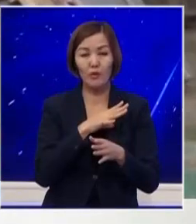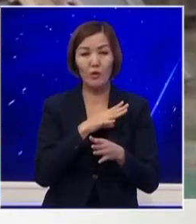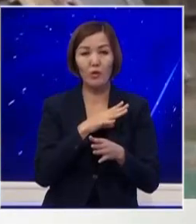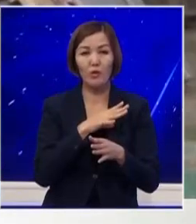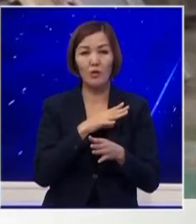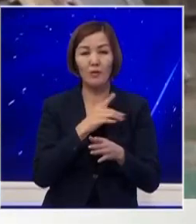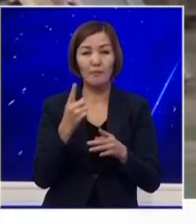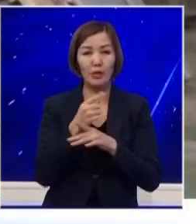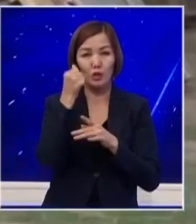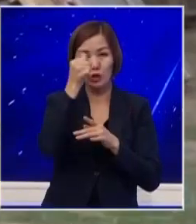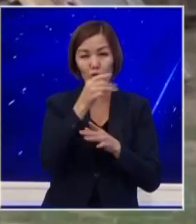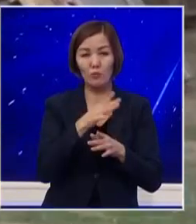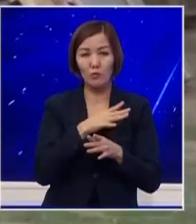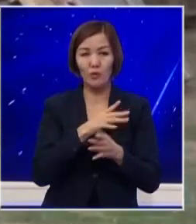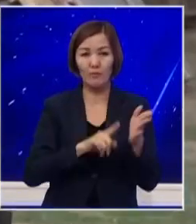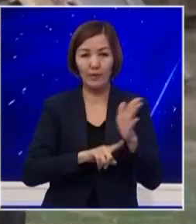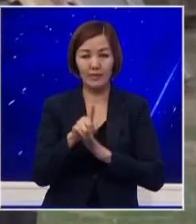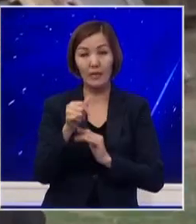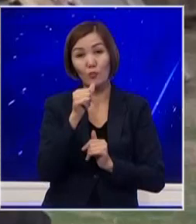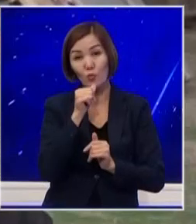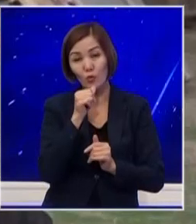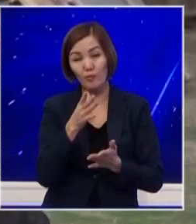жатқаныма бірінші жыл, осы жыл бастадым.